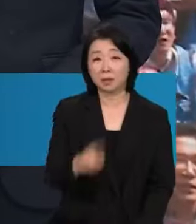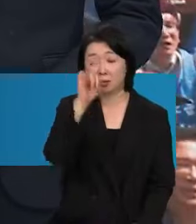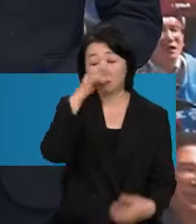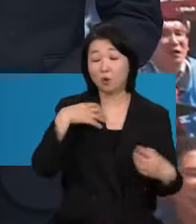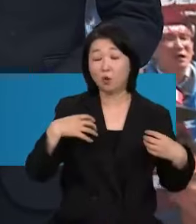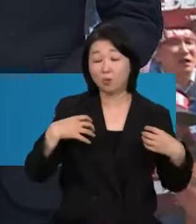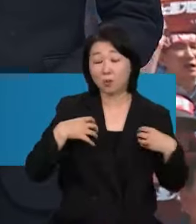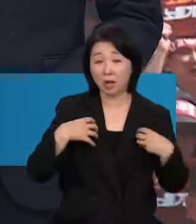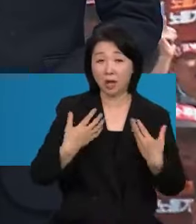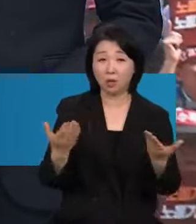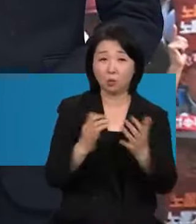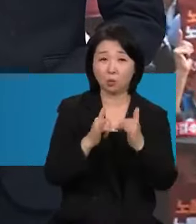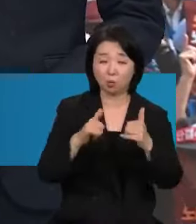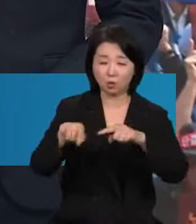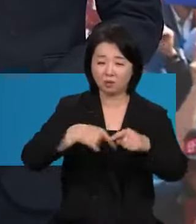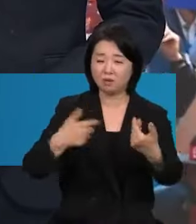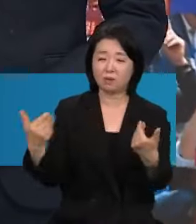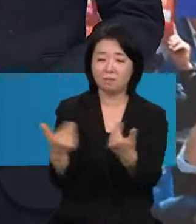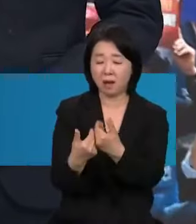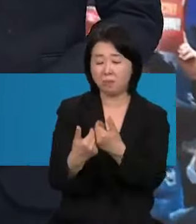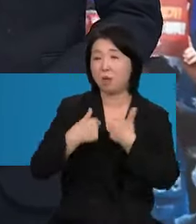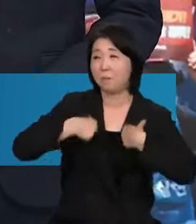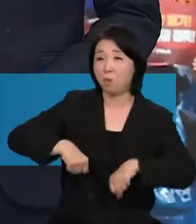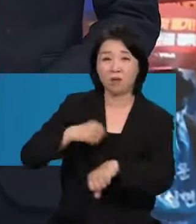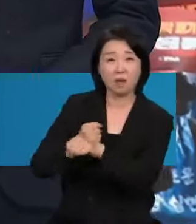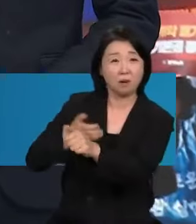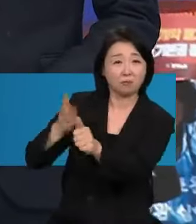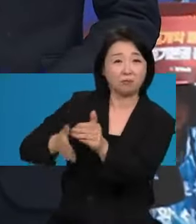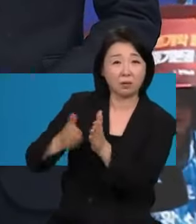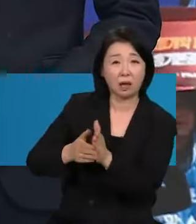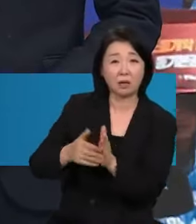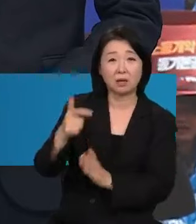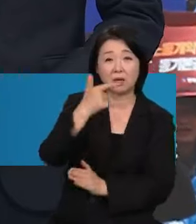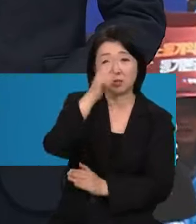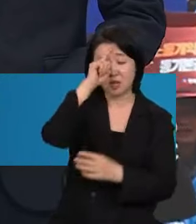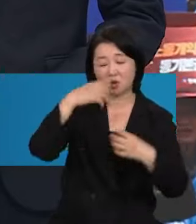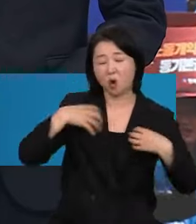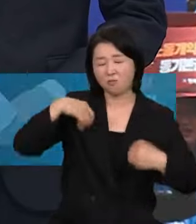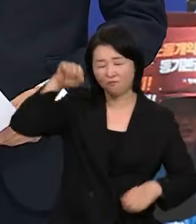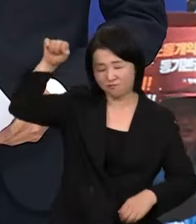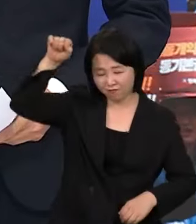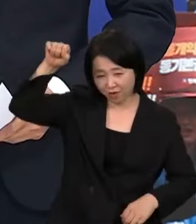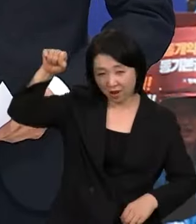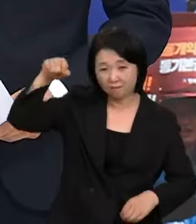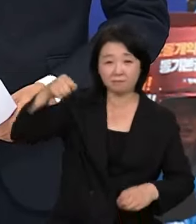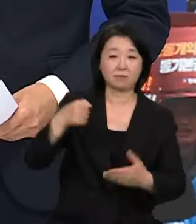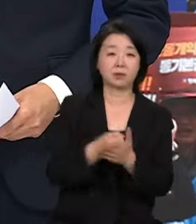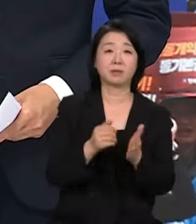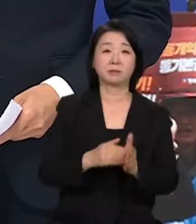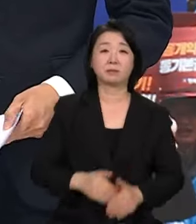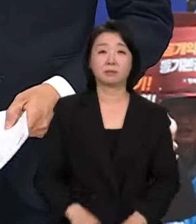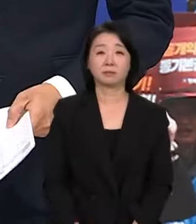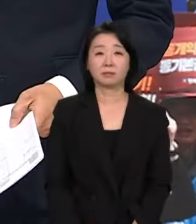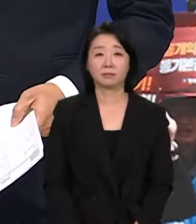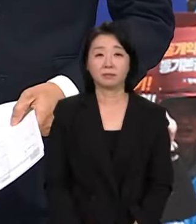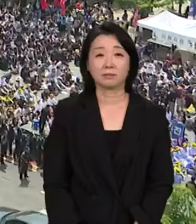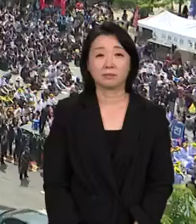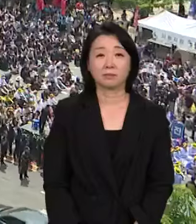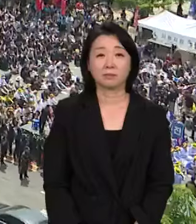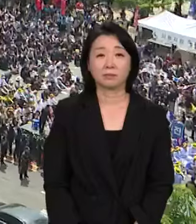정부에 반노동정책을 포기하라고 요구하며 대정부 투쟁을 결의했습니다. 김휘란 기자입니다.